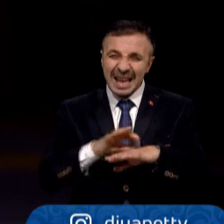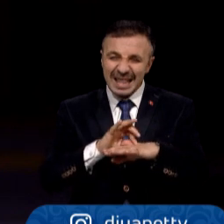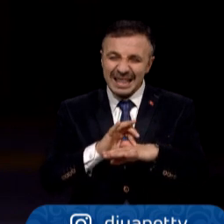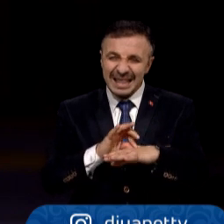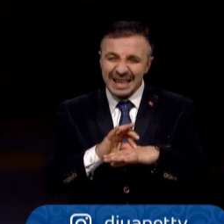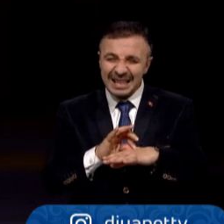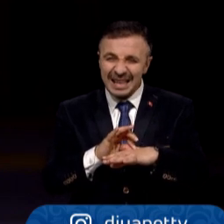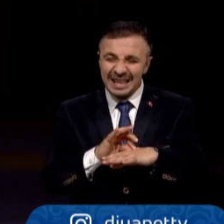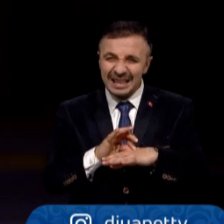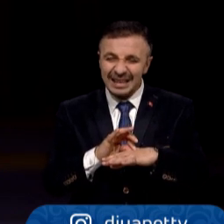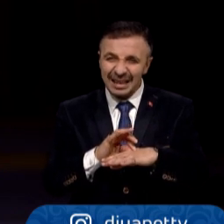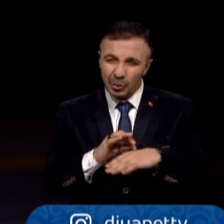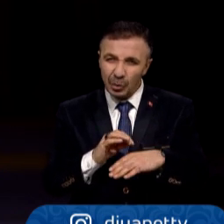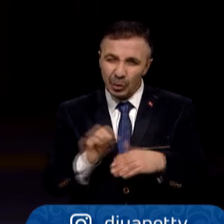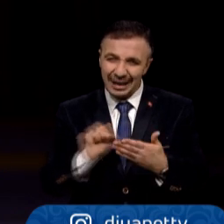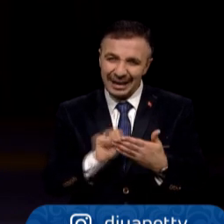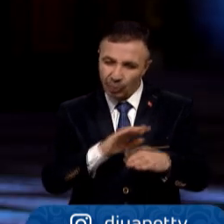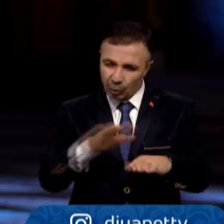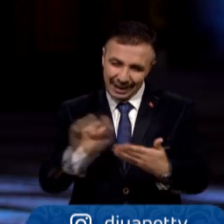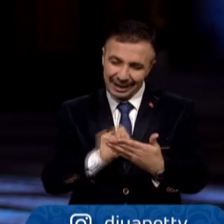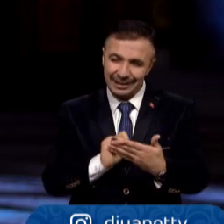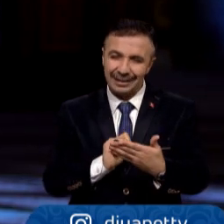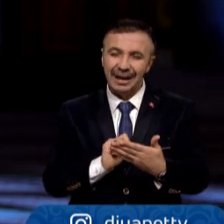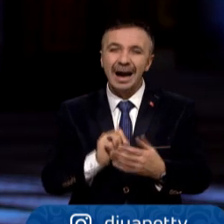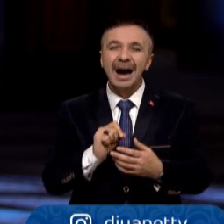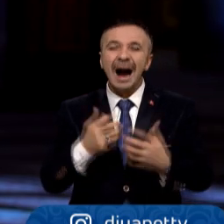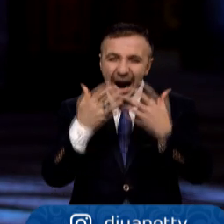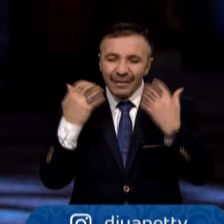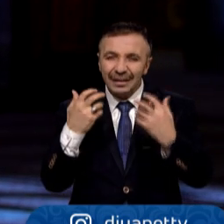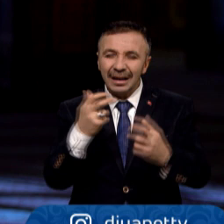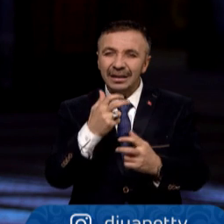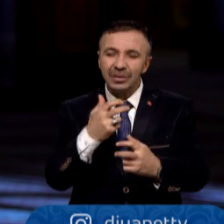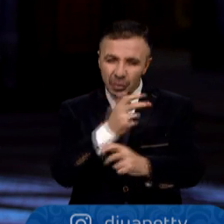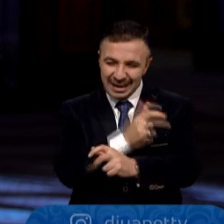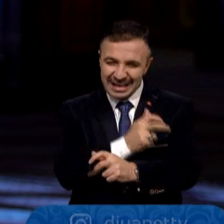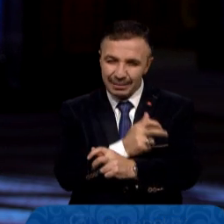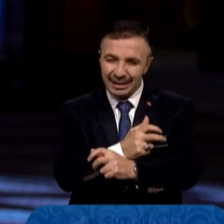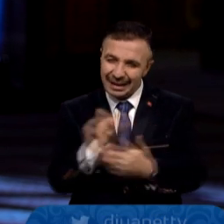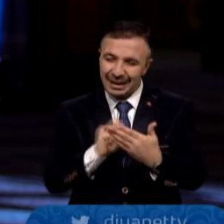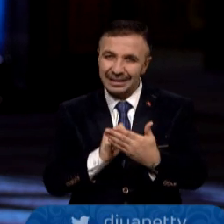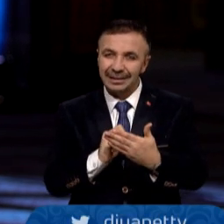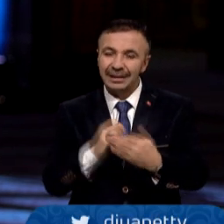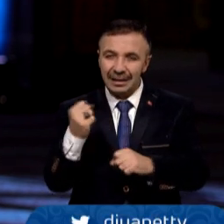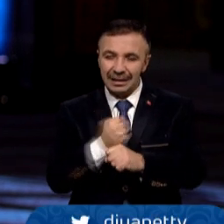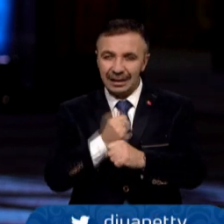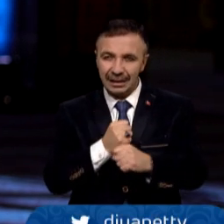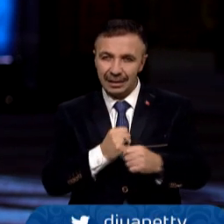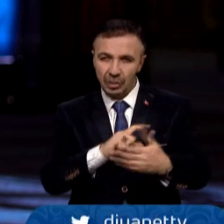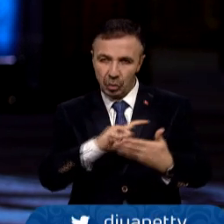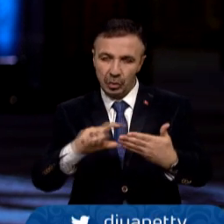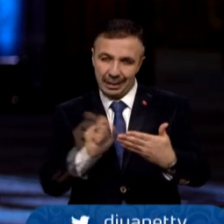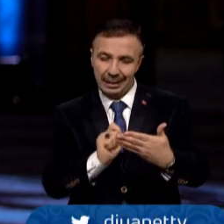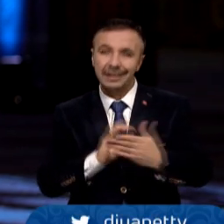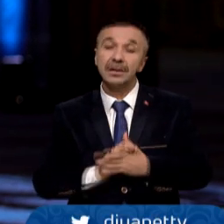Kerim deriyi parçaları üzerine yazıldı hayvanların kürek kemiklerine yazıldı sal taşlar